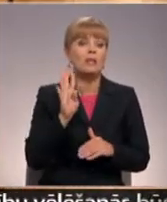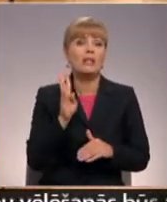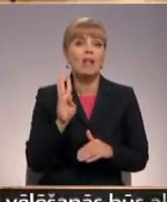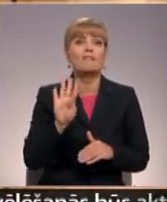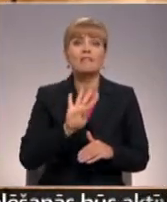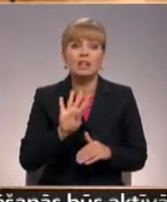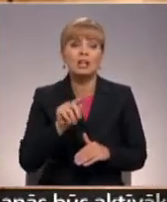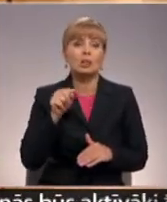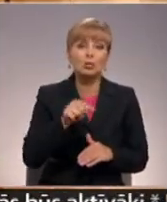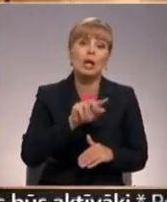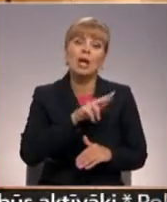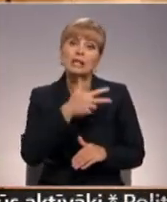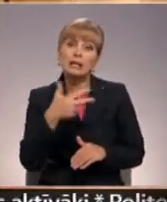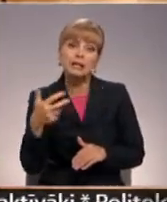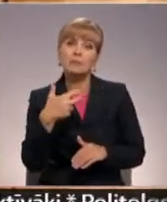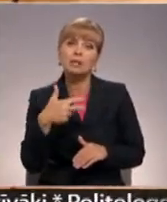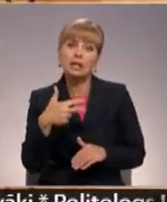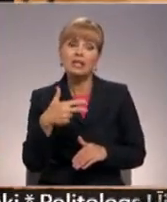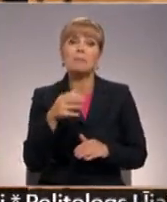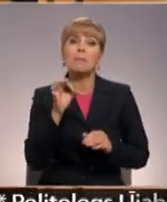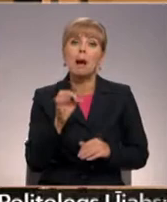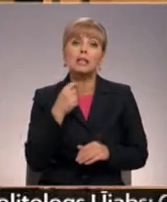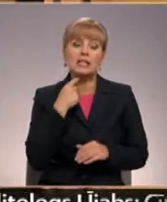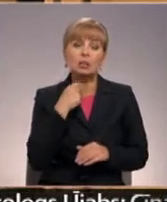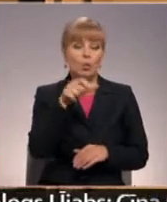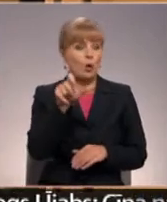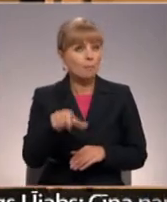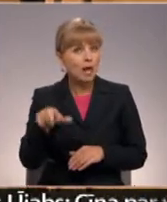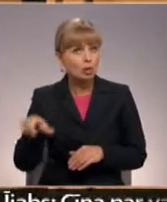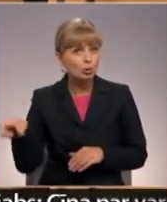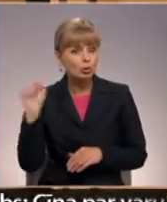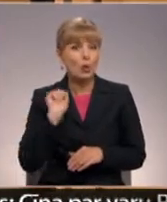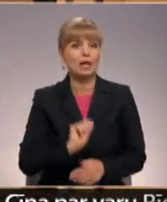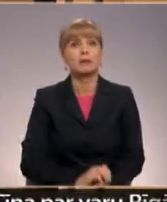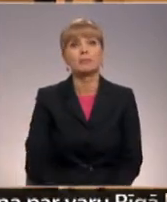9334 balsstiesīgo pilsoņu. Gonda Pūrniece, Andrejs Kuligins, Kurzemes televīzija.